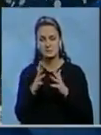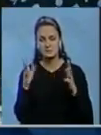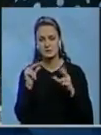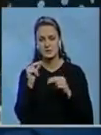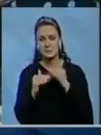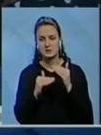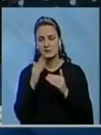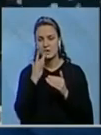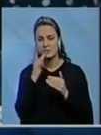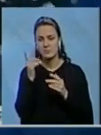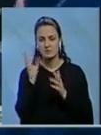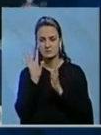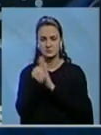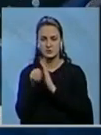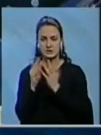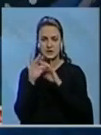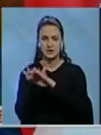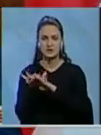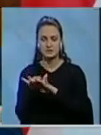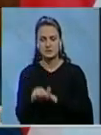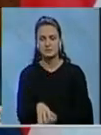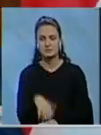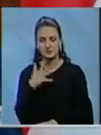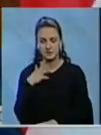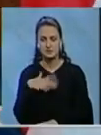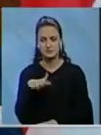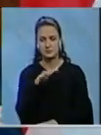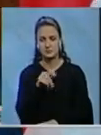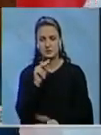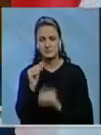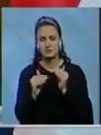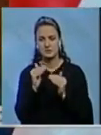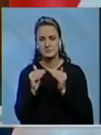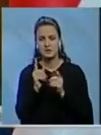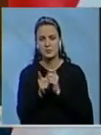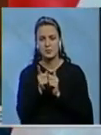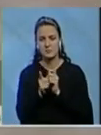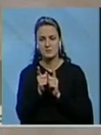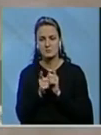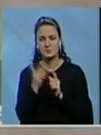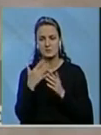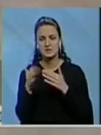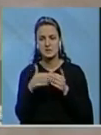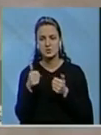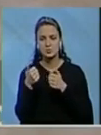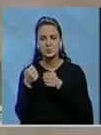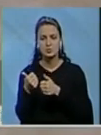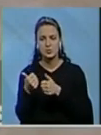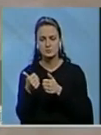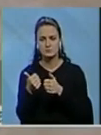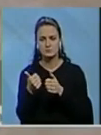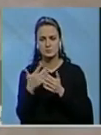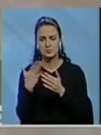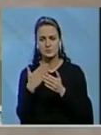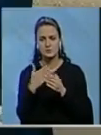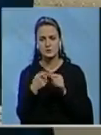წარმატება ევროპასთან ინტეგრაციის გზაზე. საქართველო წარმატებით ახორციელებს რეფორმებს, რომელიც ხელს უწყობს და